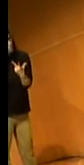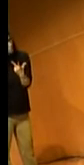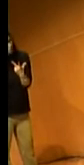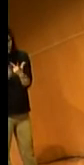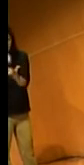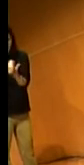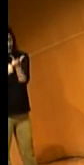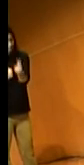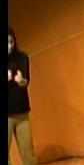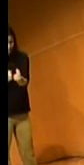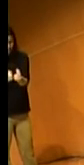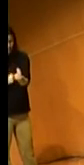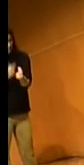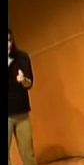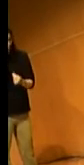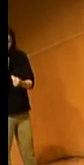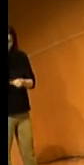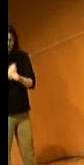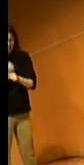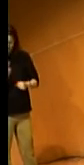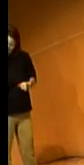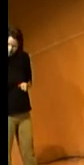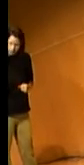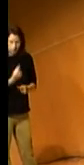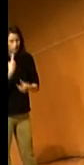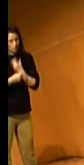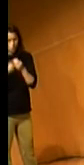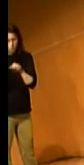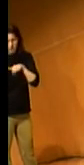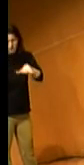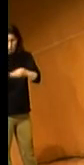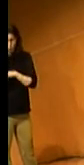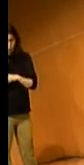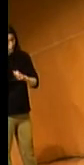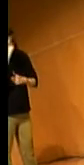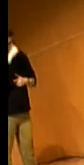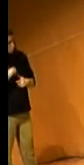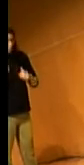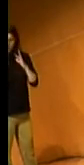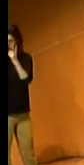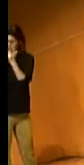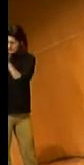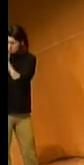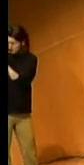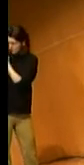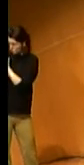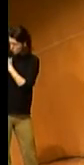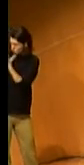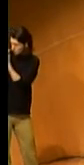en réseau. Il me semble que c'est ce qui transparaît de vos pratiques professionnelles à toutes les